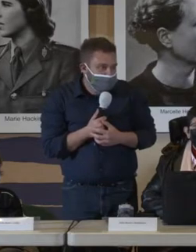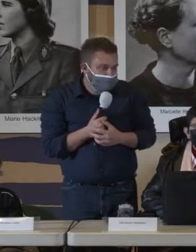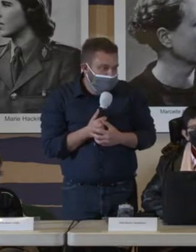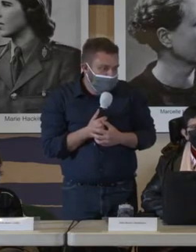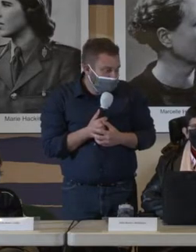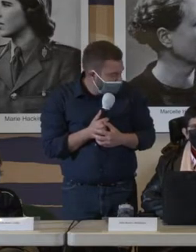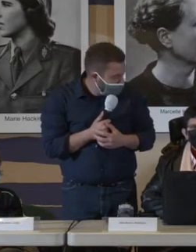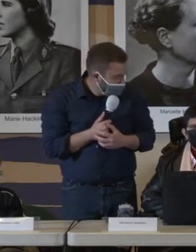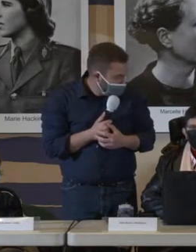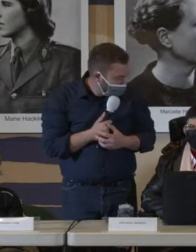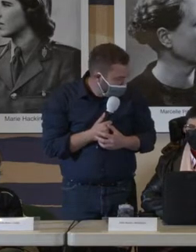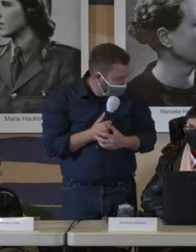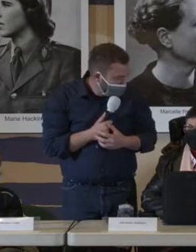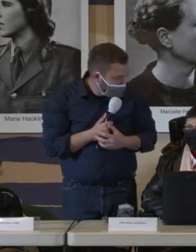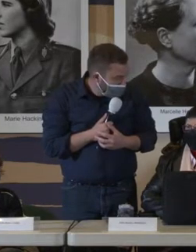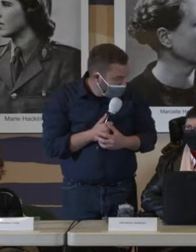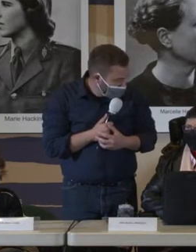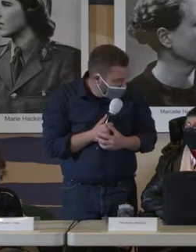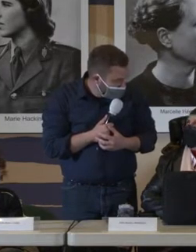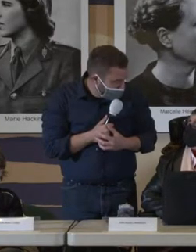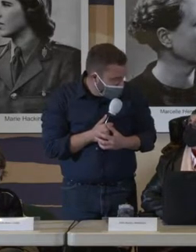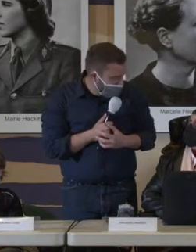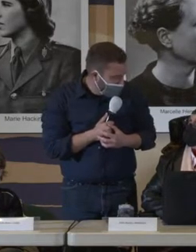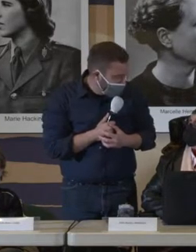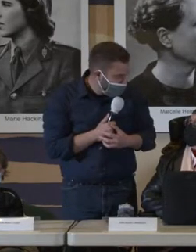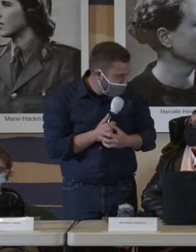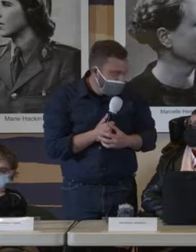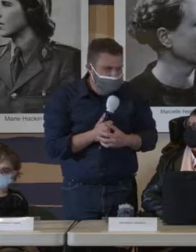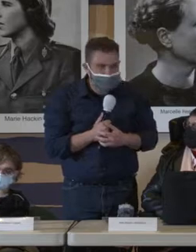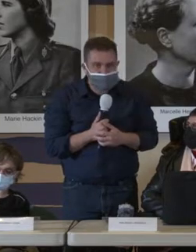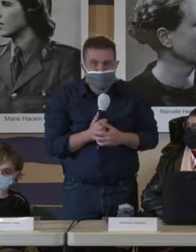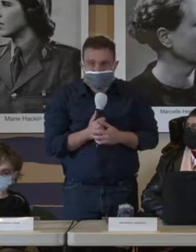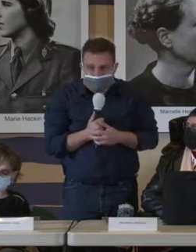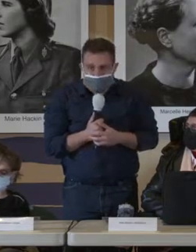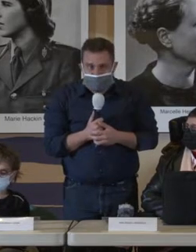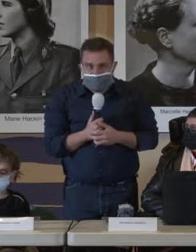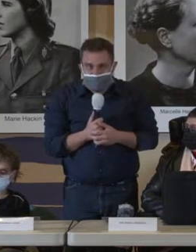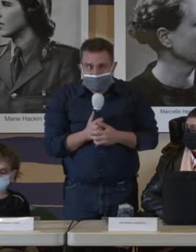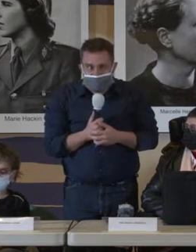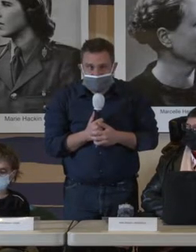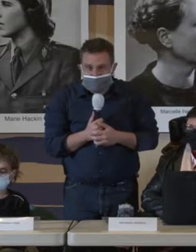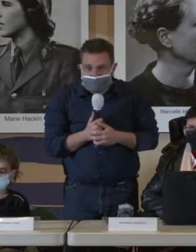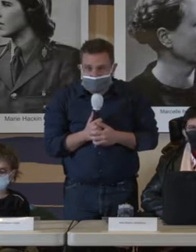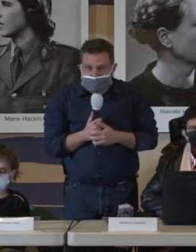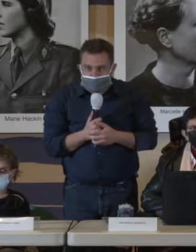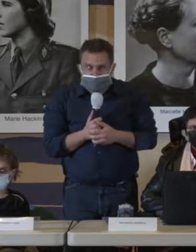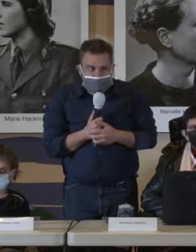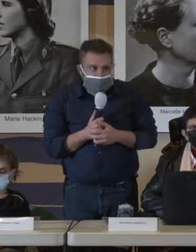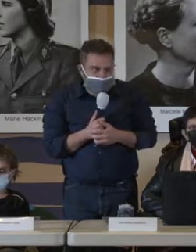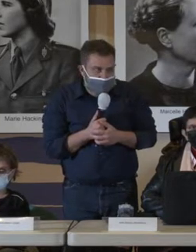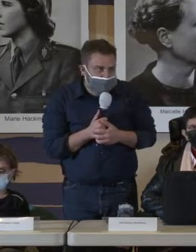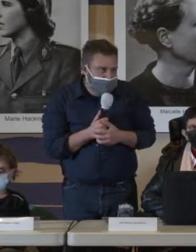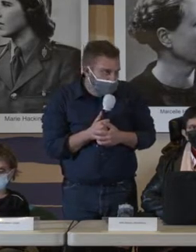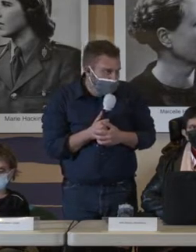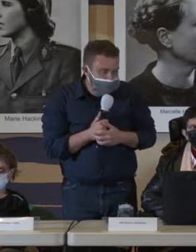c'est pour moi quelque chose de très très très important. On se connaît bien avec Odile depuis le temps, mais voilà, ça fait vraiment plaisir qu'elle soit ici même à l'hôtel de ville. Et je pense que c'est